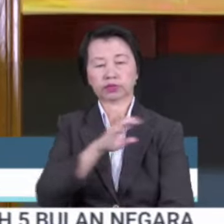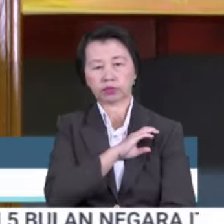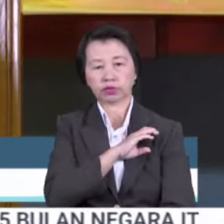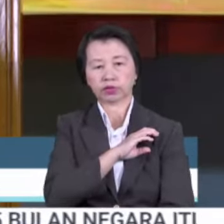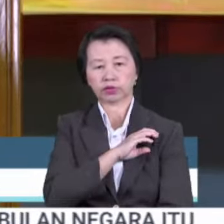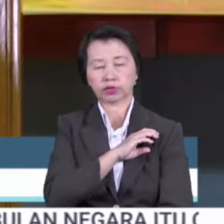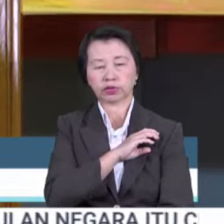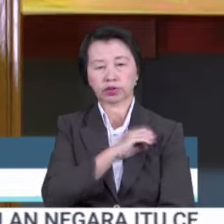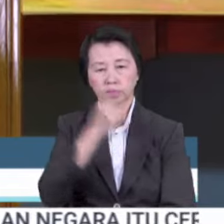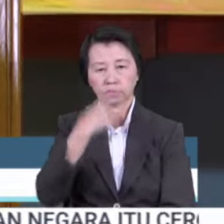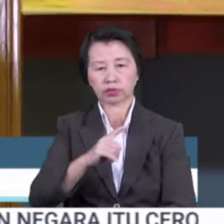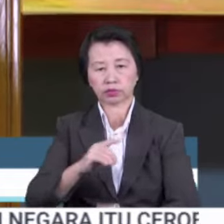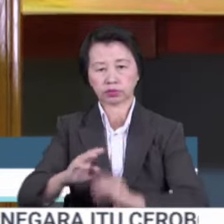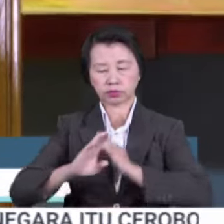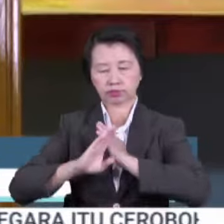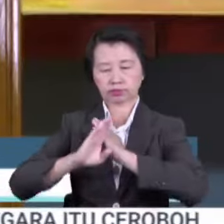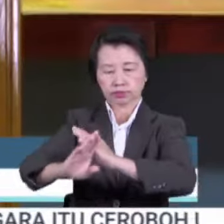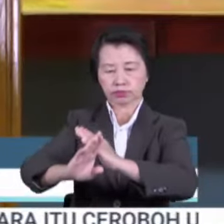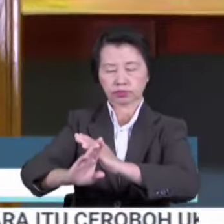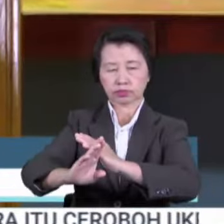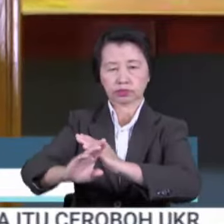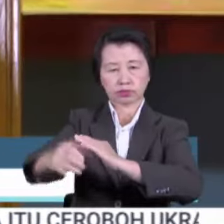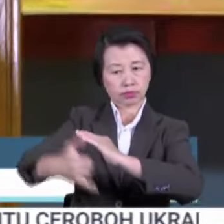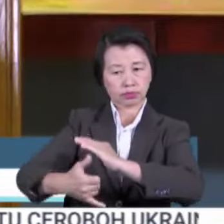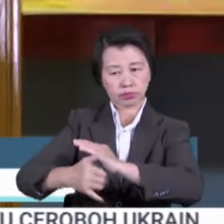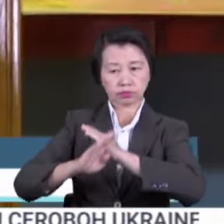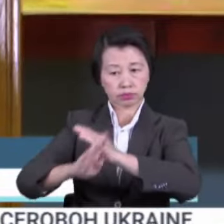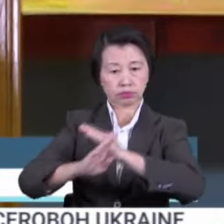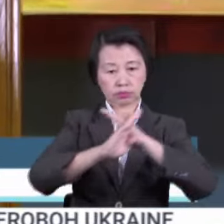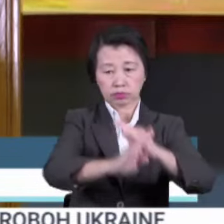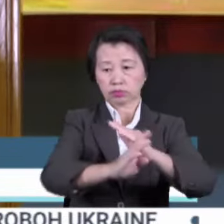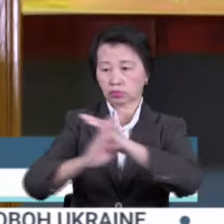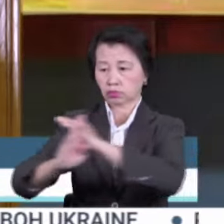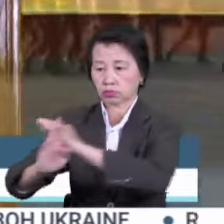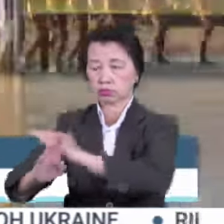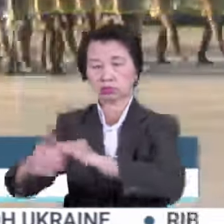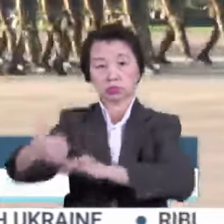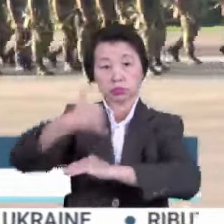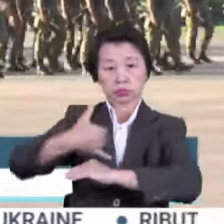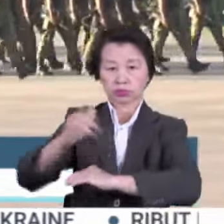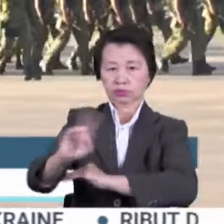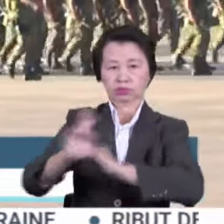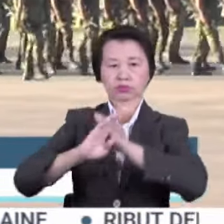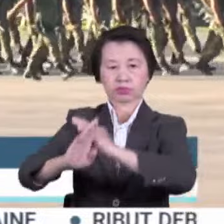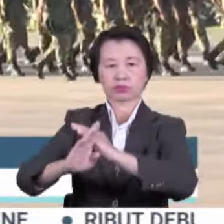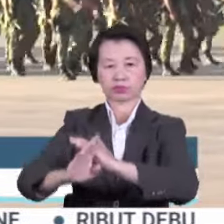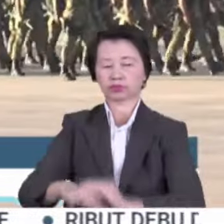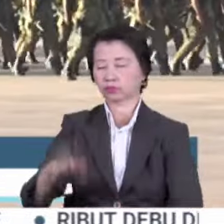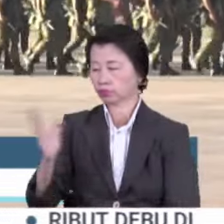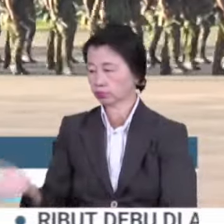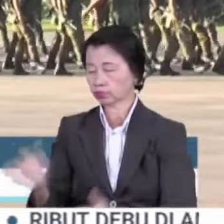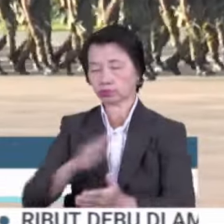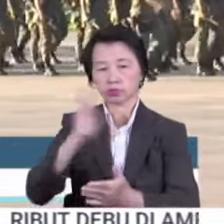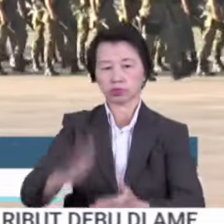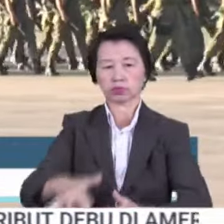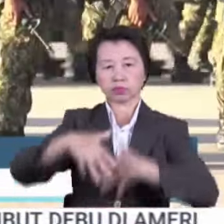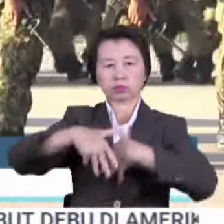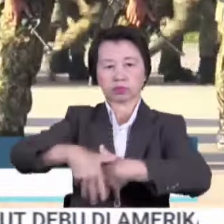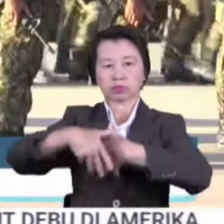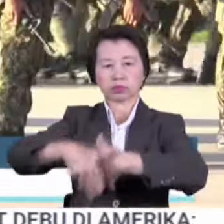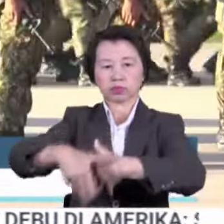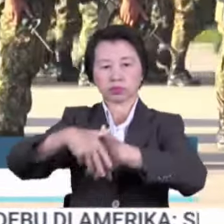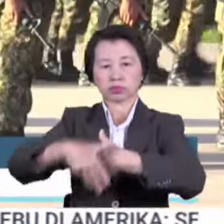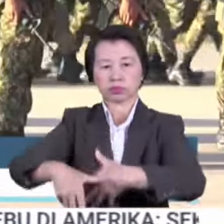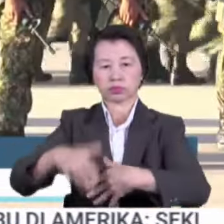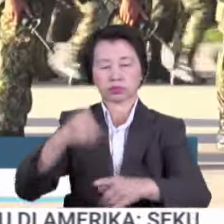untuk mengekang kemasukan ataupun mengekang utility perintah sepadan beliau menyempurnakan pembalasan brutusan